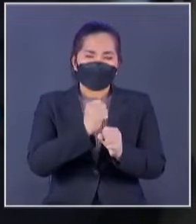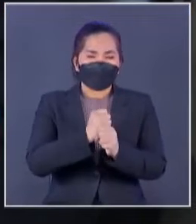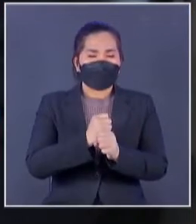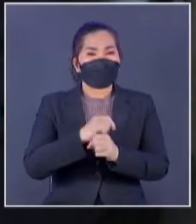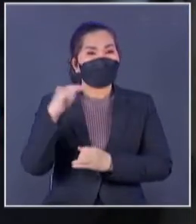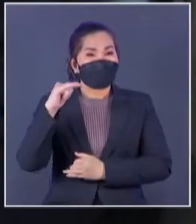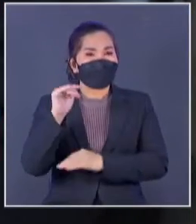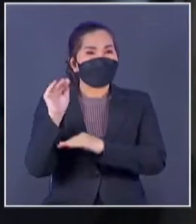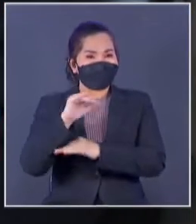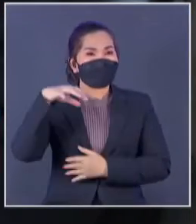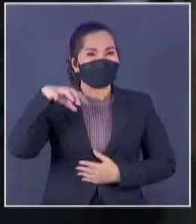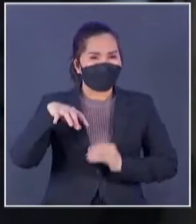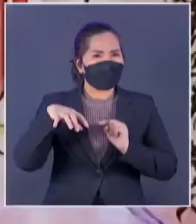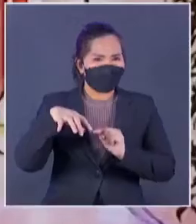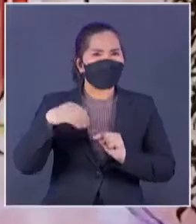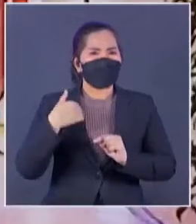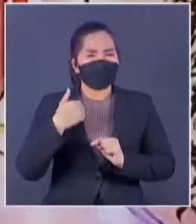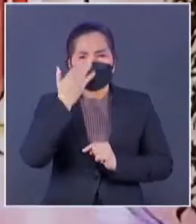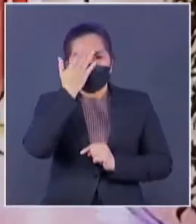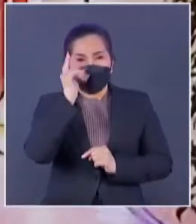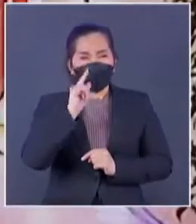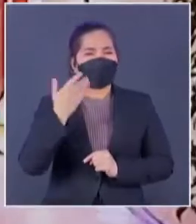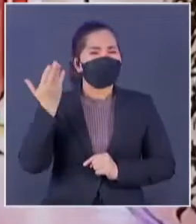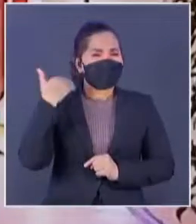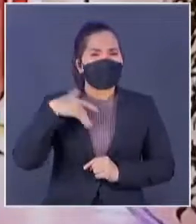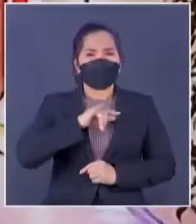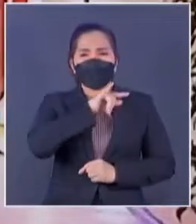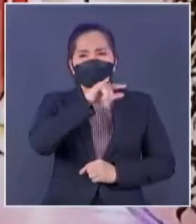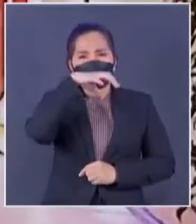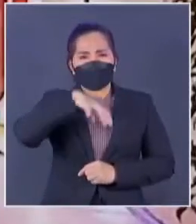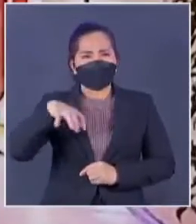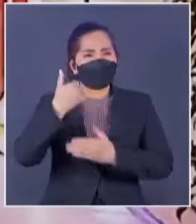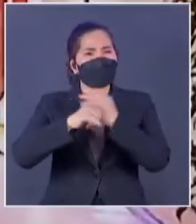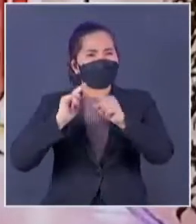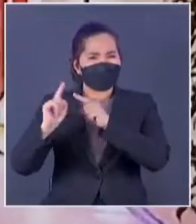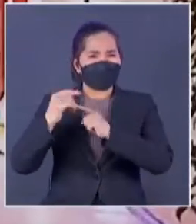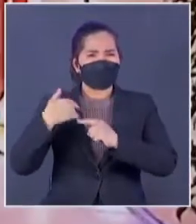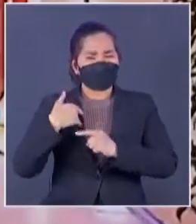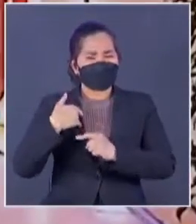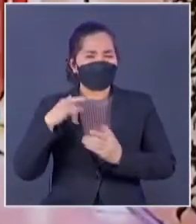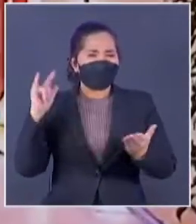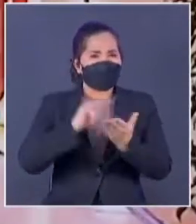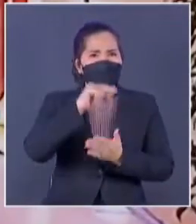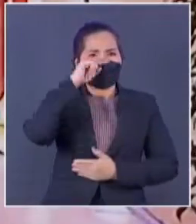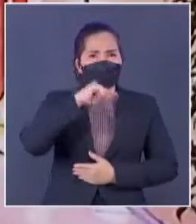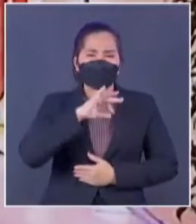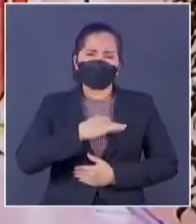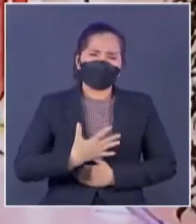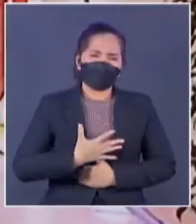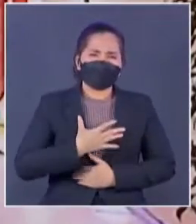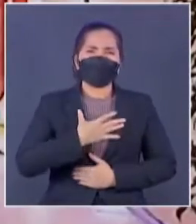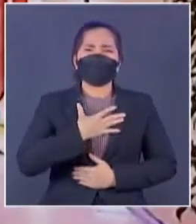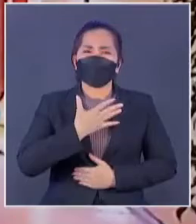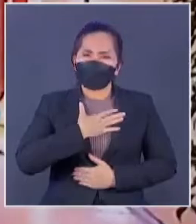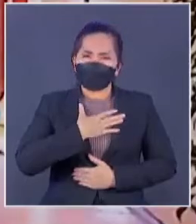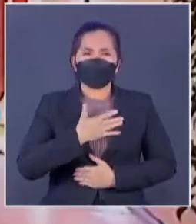วรรณภูมิเป็นอย่างมากเพราะว่ายังไงก็เคยผ่านสนามบินหลายประเทศมารู้สึกว่าประทับใจที่สน